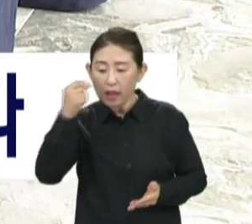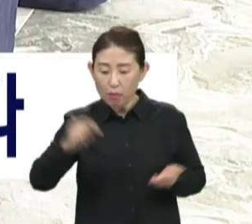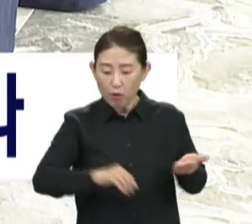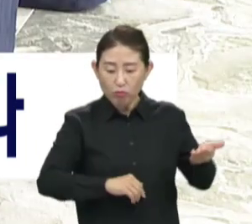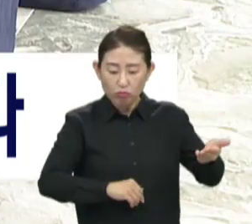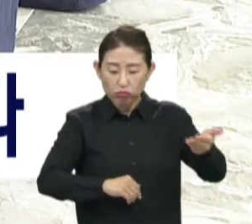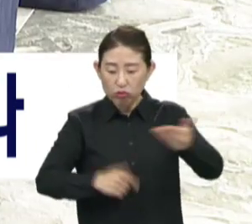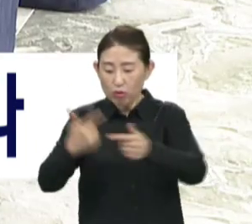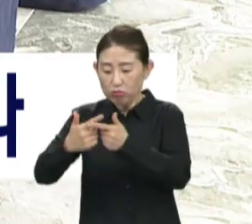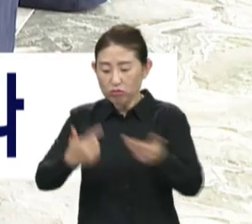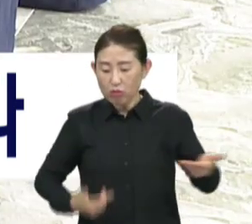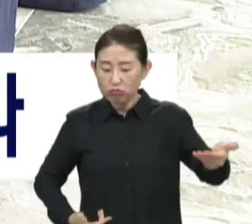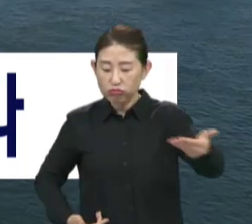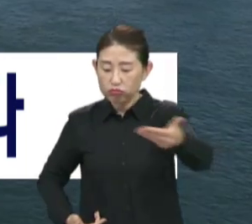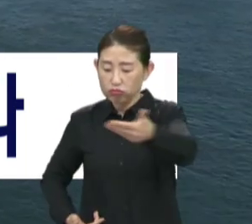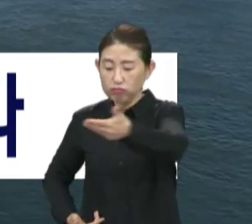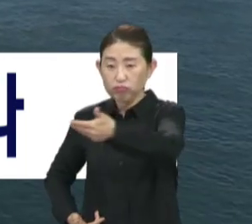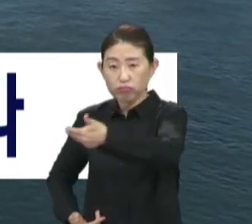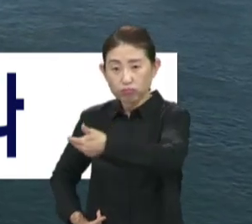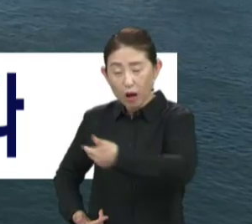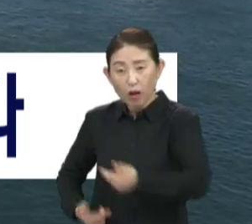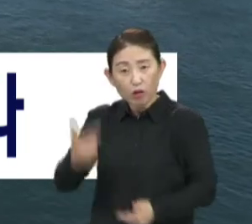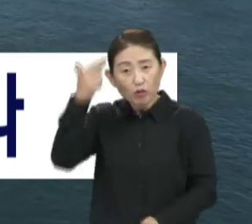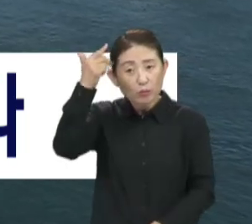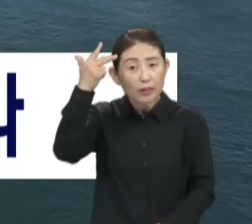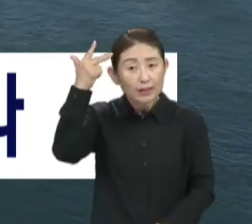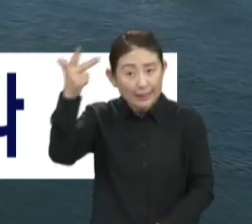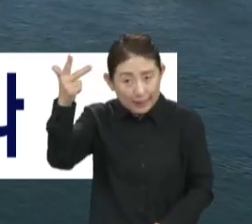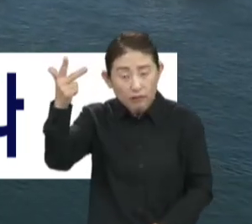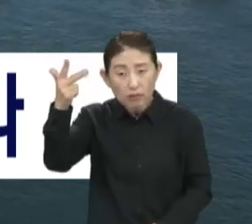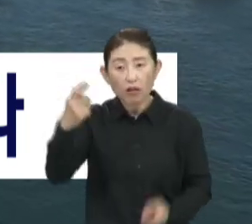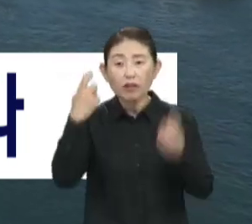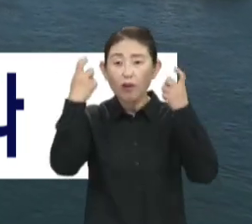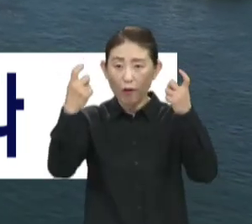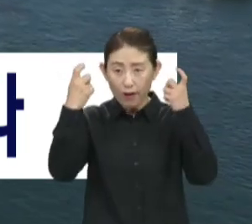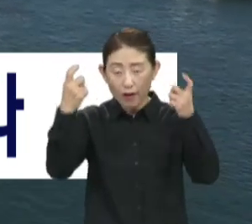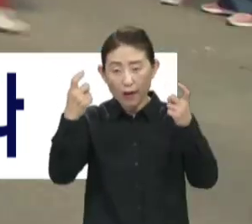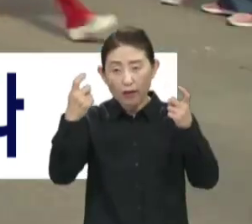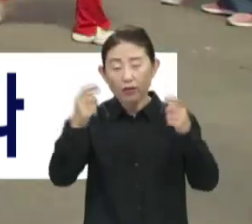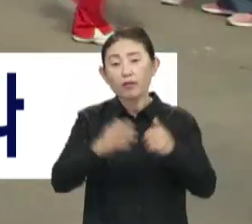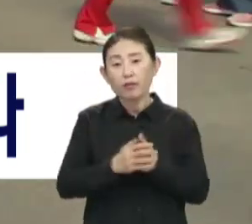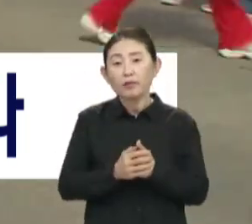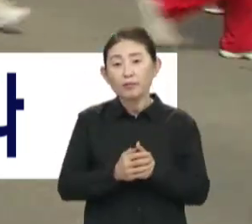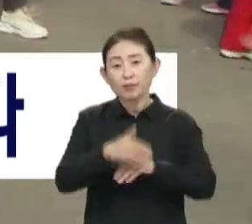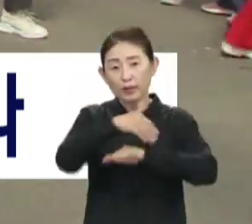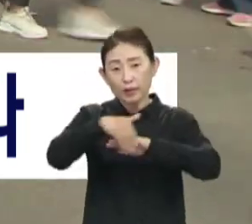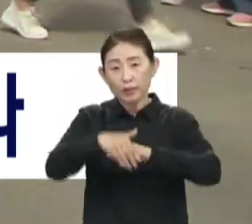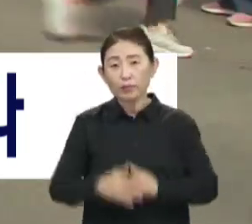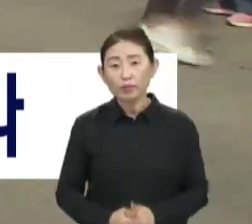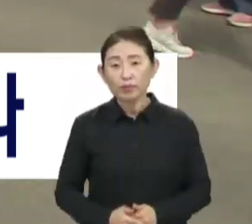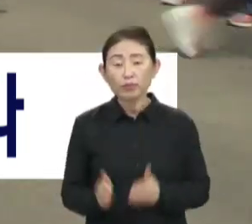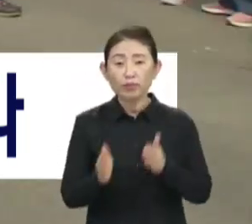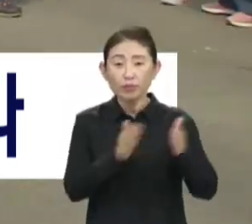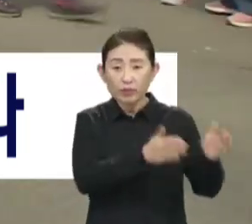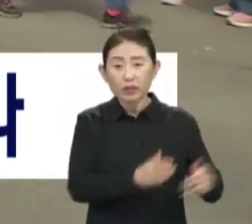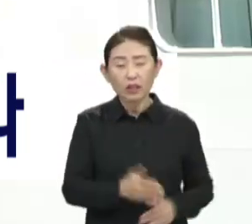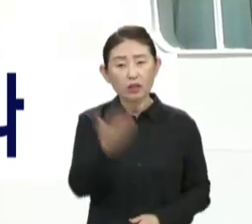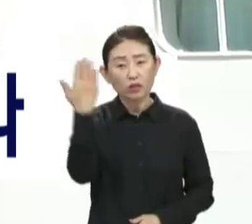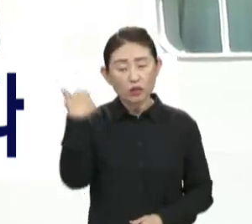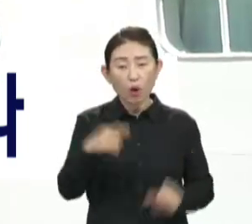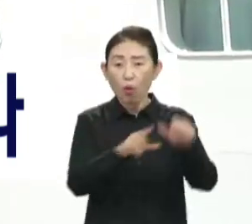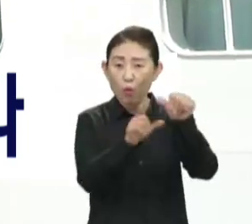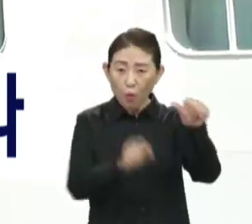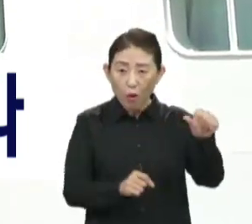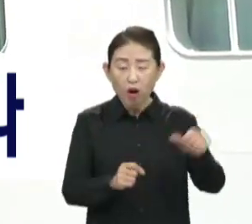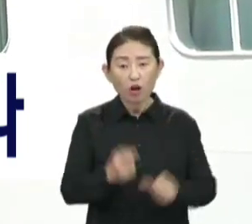나가사키를 거쳐 부산으로 돌아오는 6박 7일 일정의 크루즈 여행 상품을 개발할 예정입니다. 서산에서는 지난